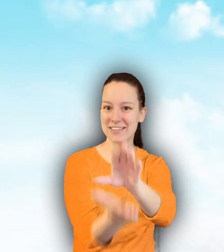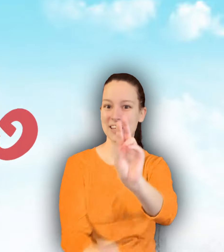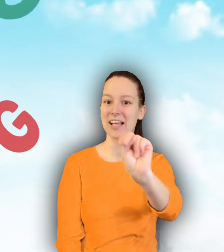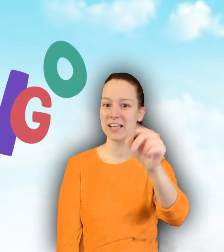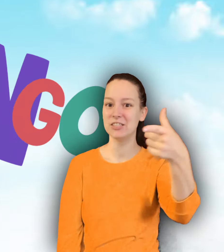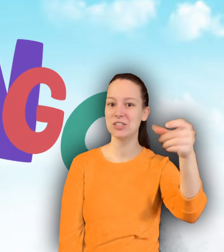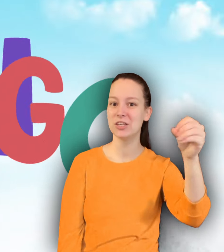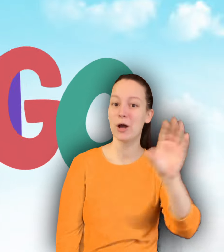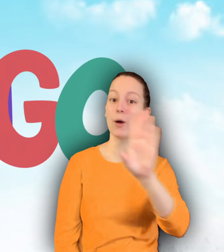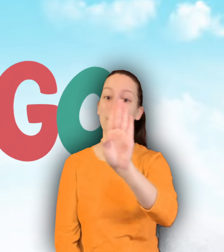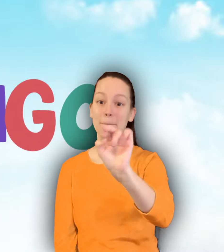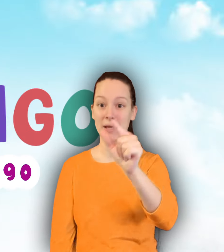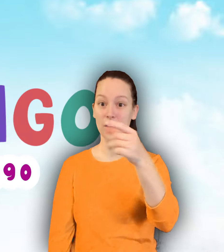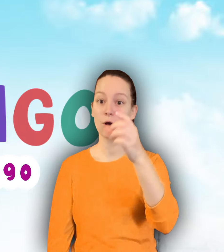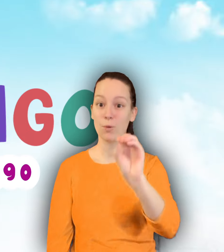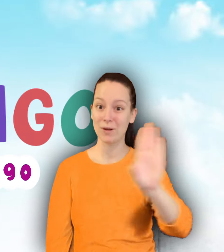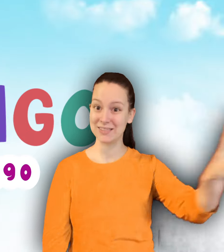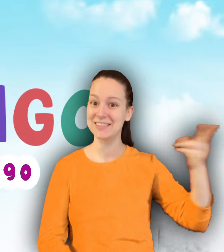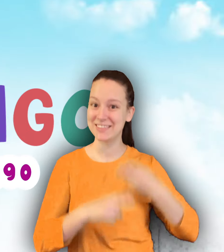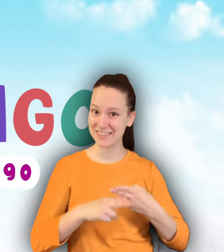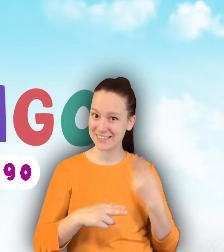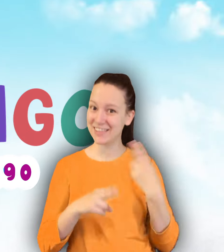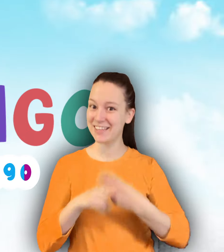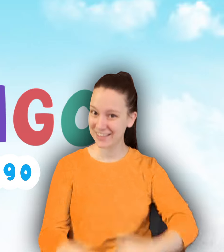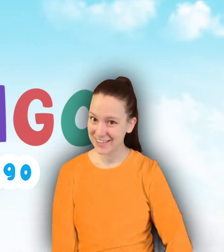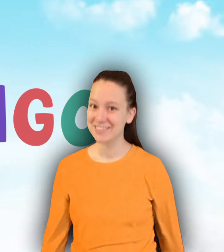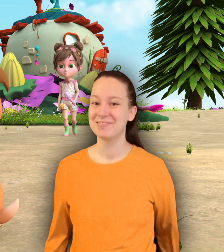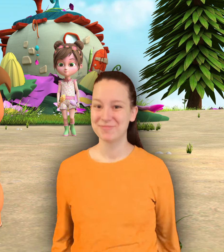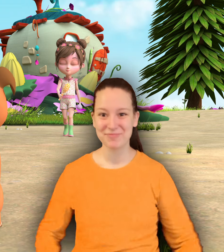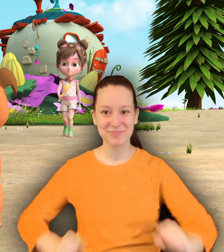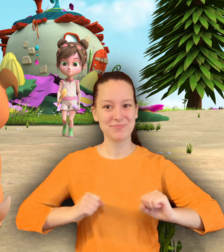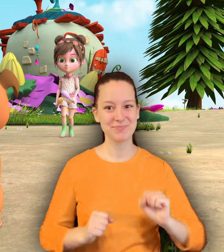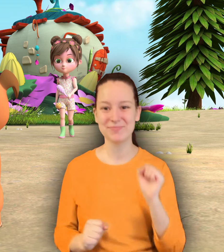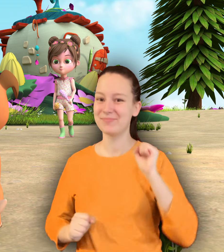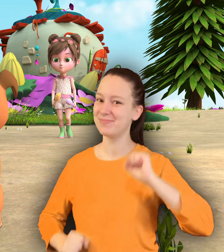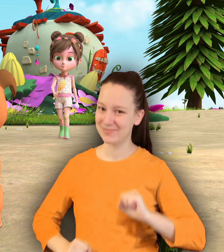NGNGO名前はビンゴ